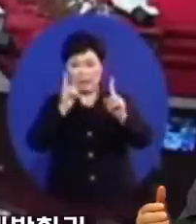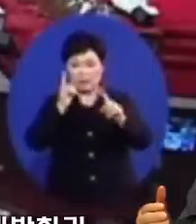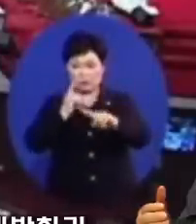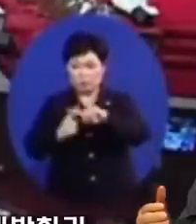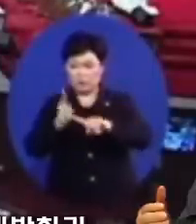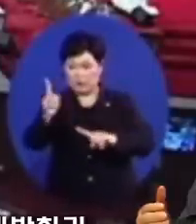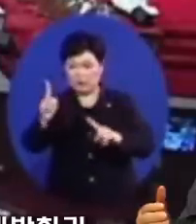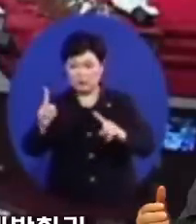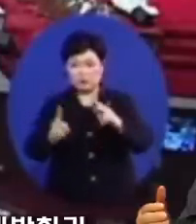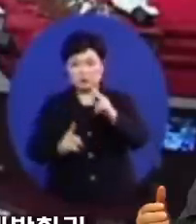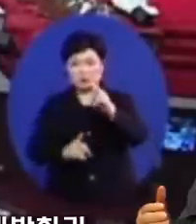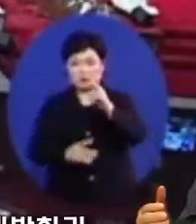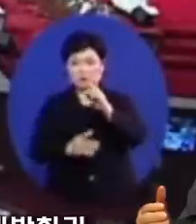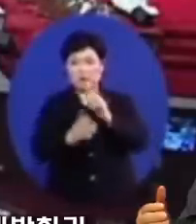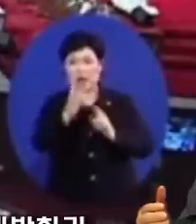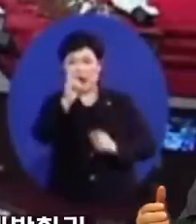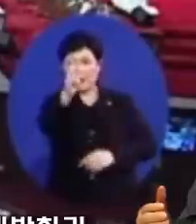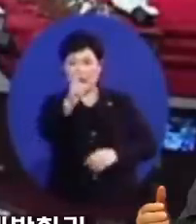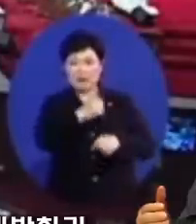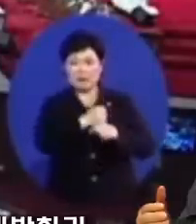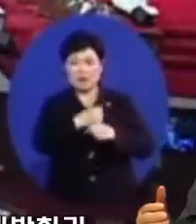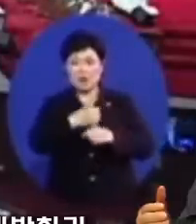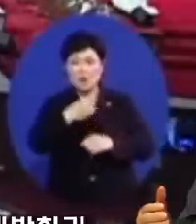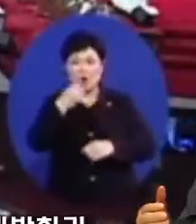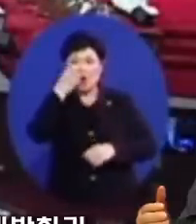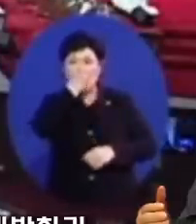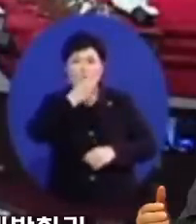어떻게? 고양이 플러스 쥐는 한 마리밖에 안 됩니다.